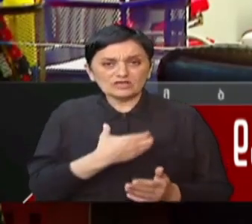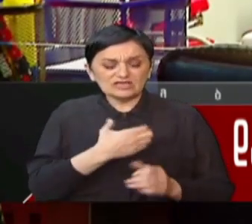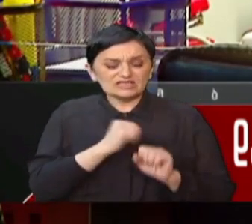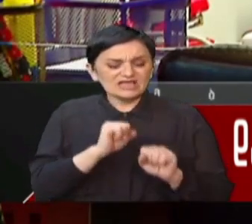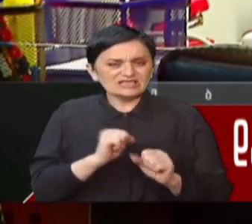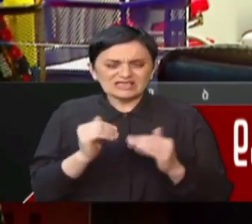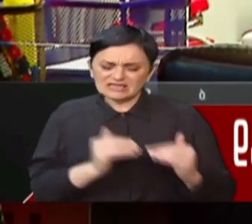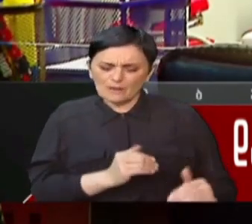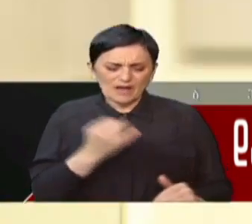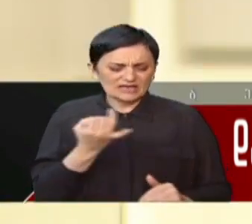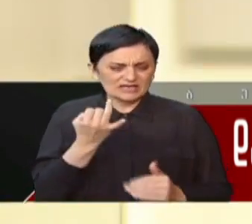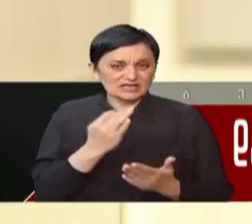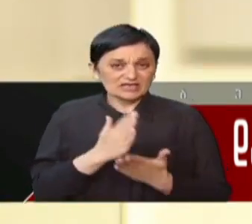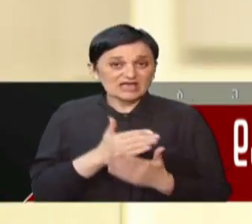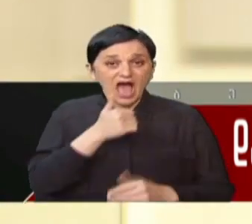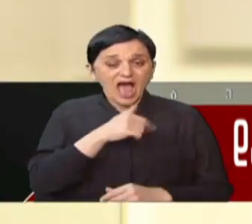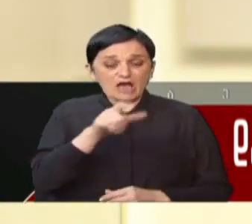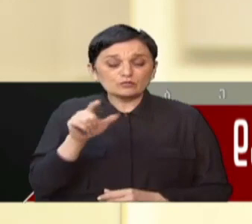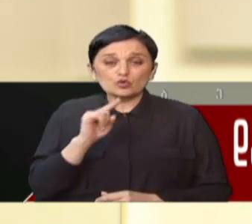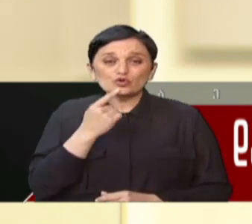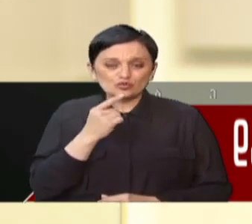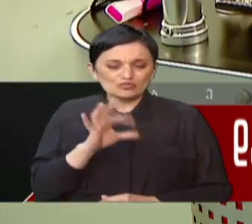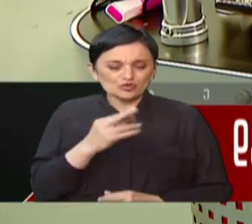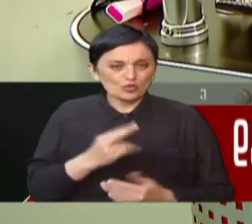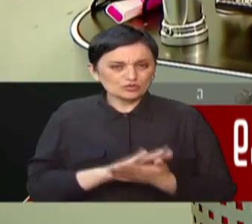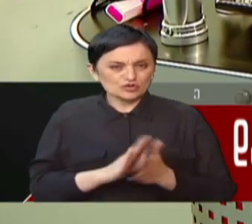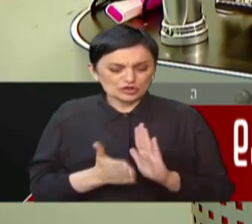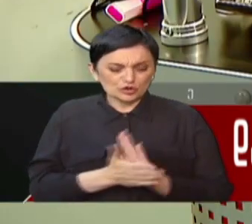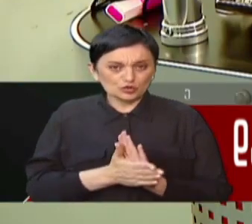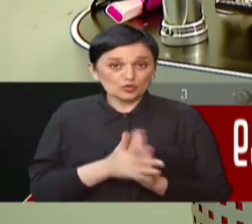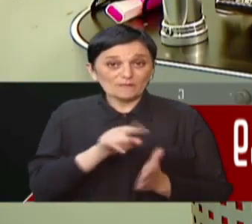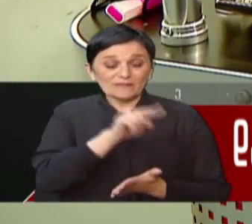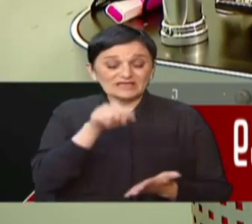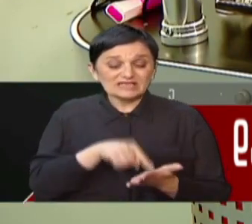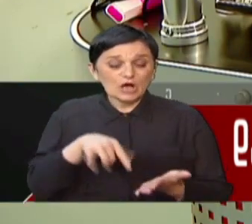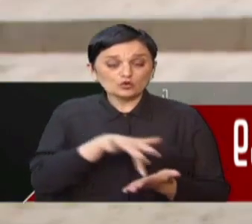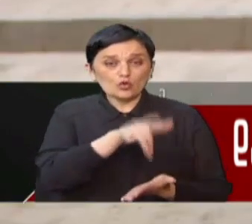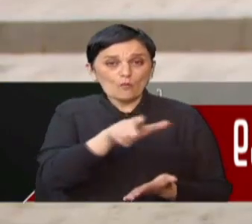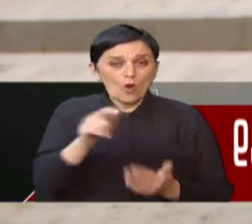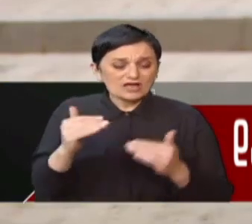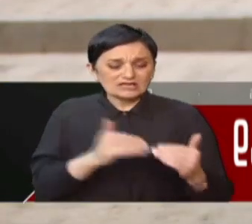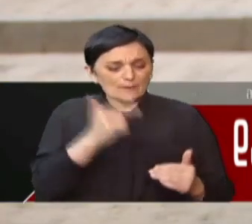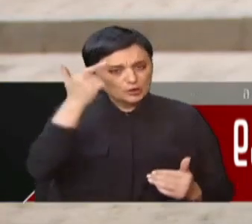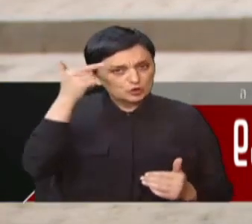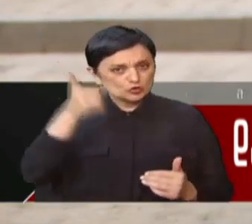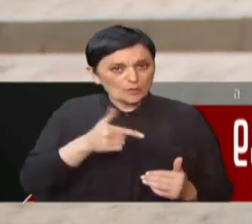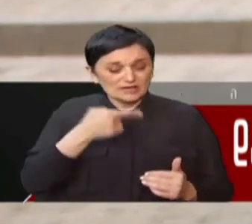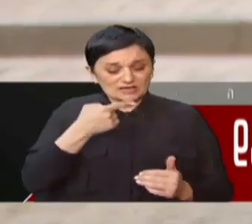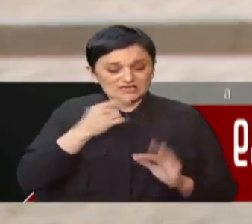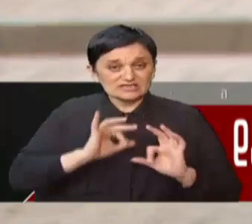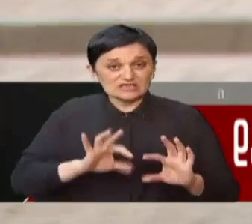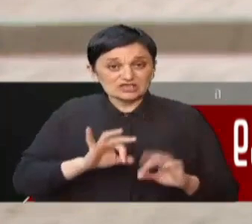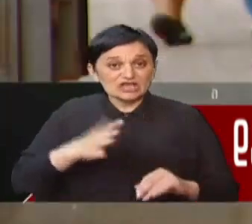მიმართ დაბალი ინტერესი აქვს, რასაც ექსპერტები რთული სოციალური სიტუაციით და ამ საკითხში მოქალაქეების დაბალი ცნობიერებით ხსნიან. მათი